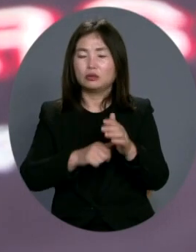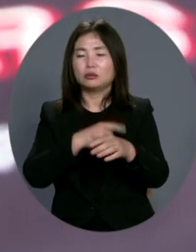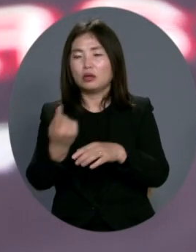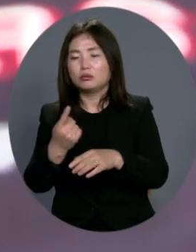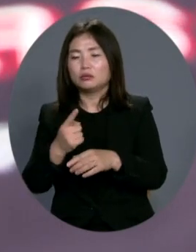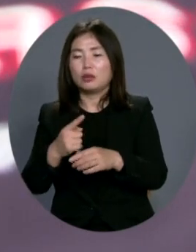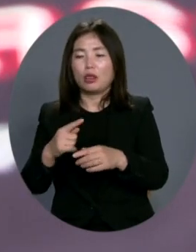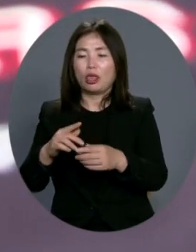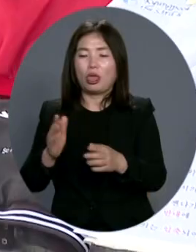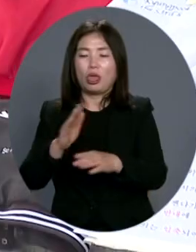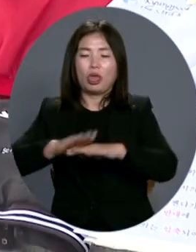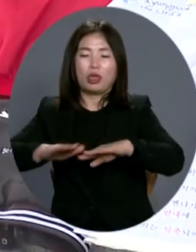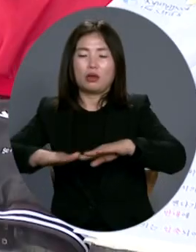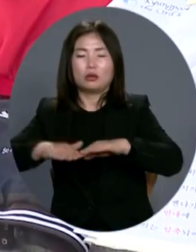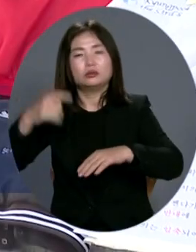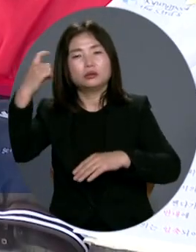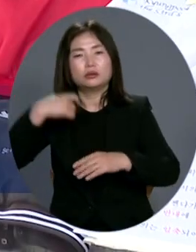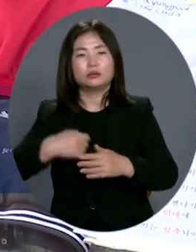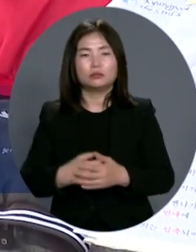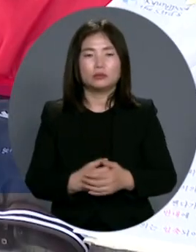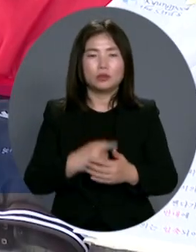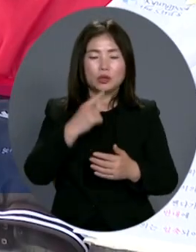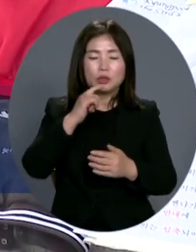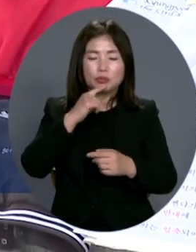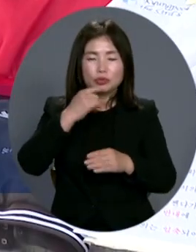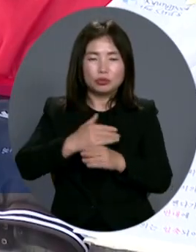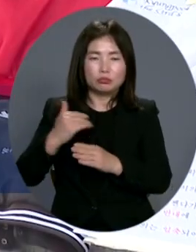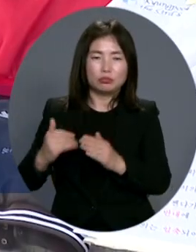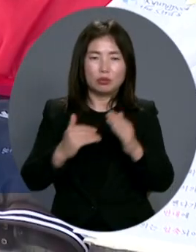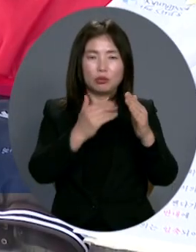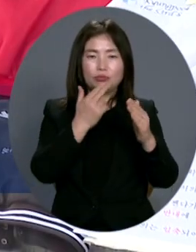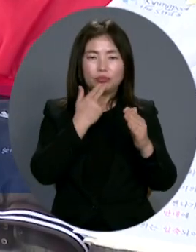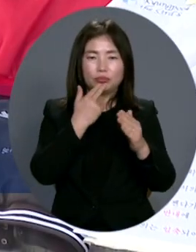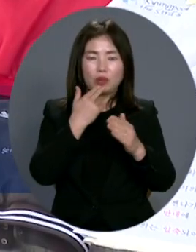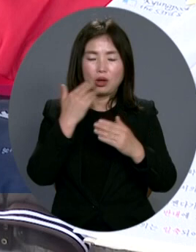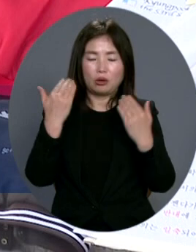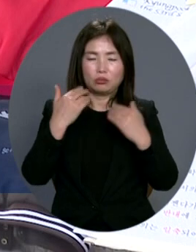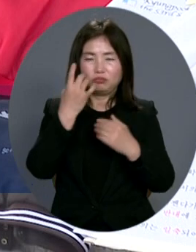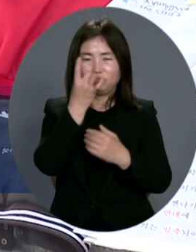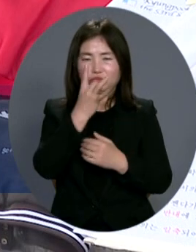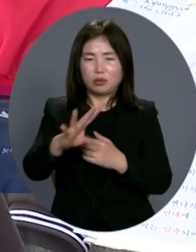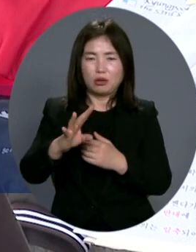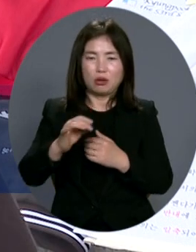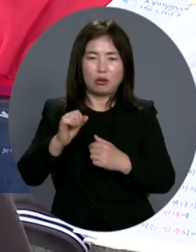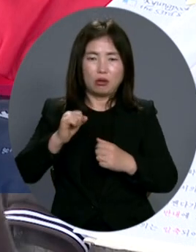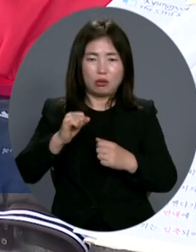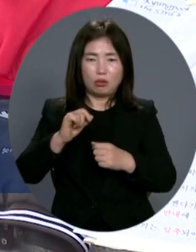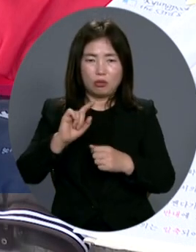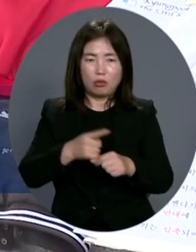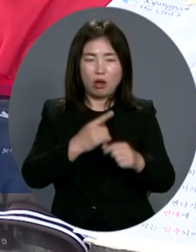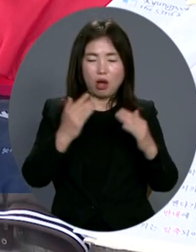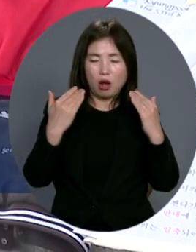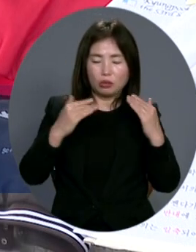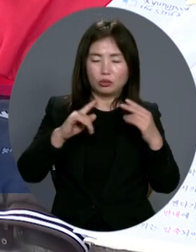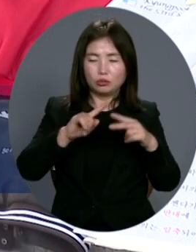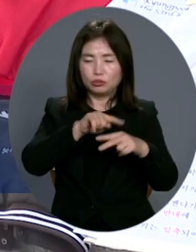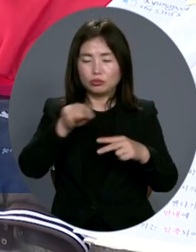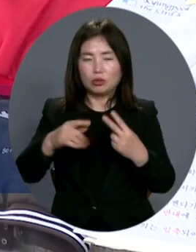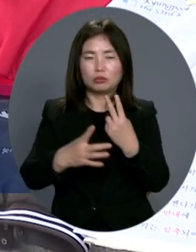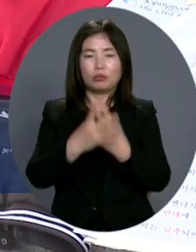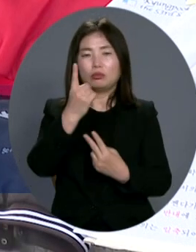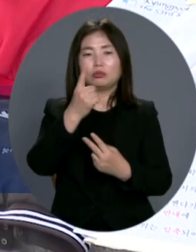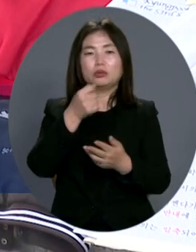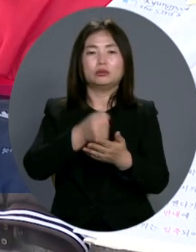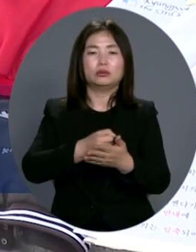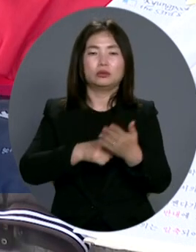있습니다. 이런 민주적 절차를 거치지 않고 학교의 어떤 독단적인 행위로 이렇게 그 학교 간의 통합이라는